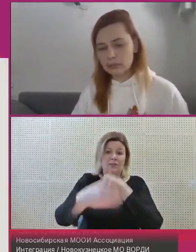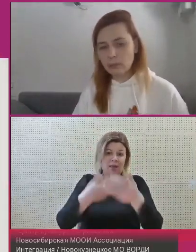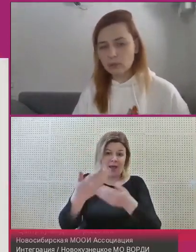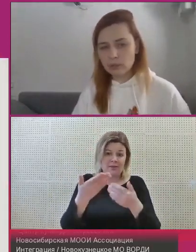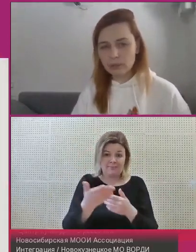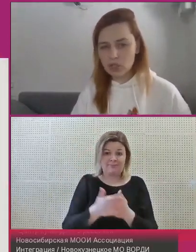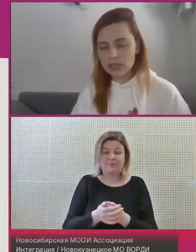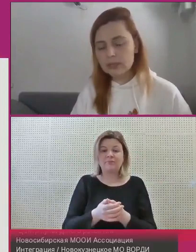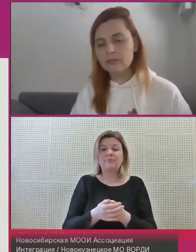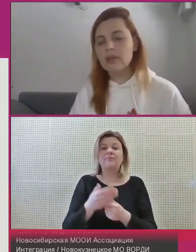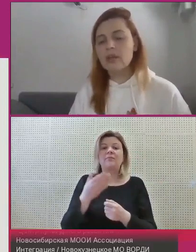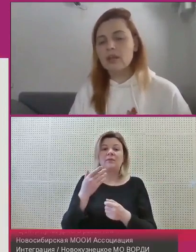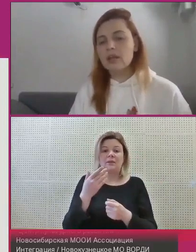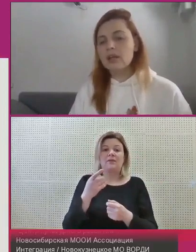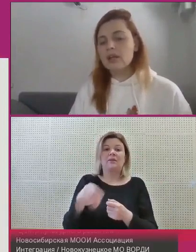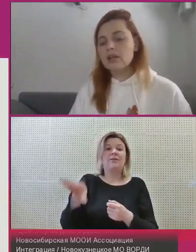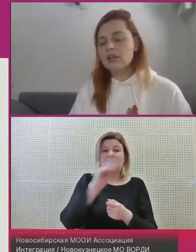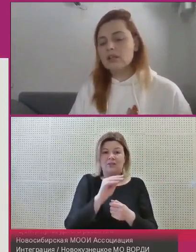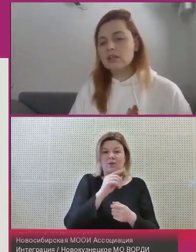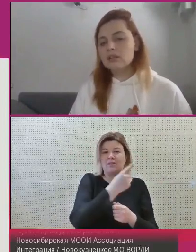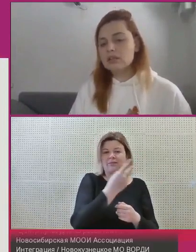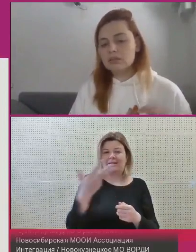Вы все по пунктам прошлись.